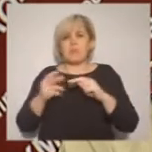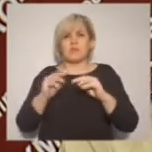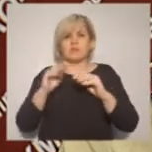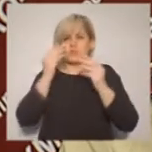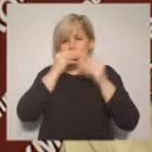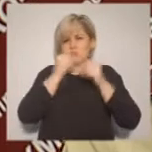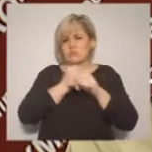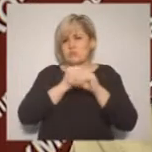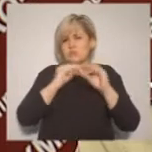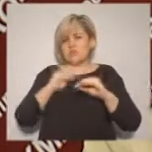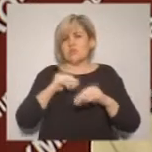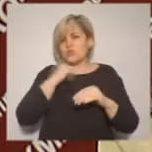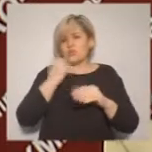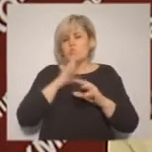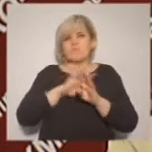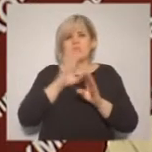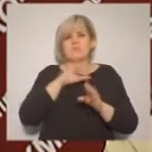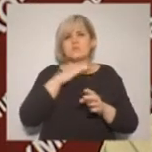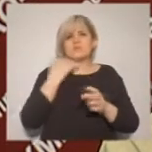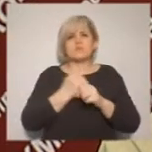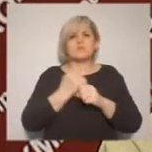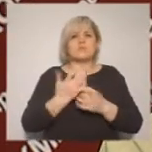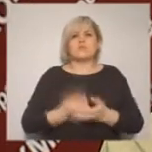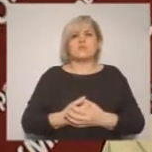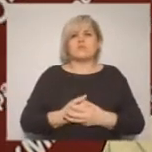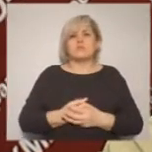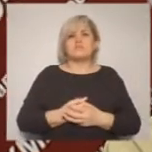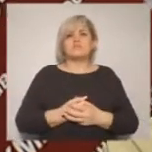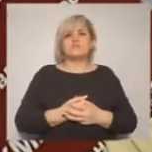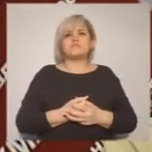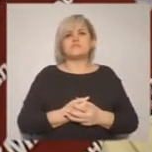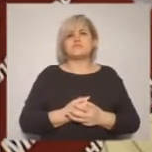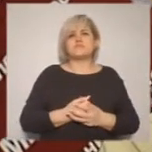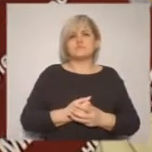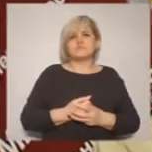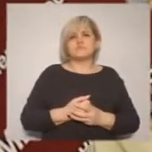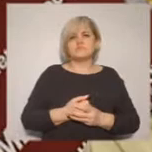документами другого предпринимателя, и именно в это и упирается